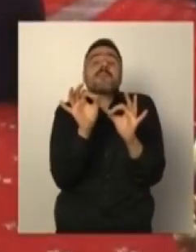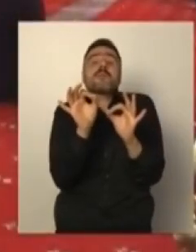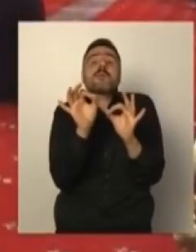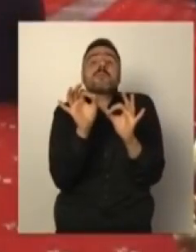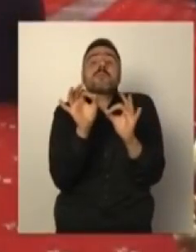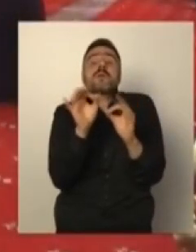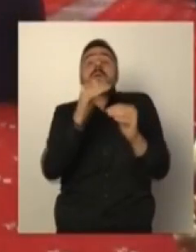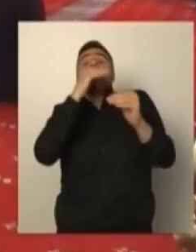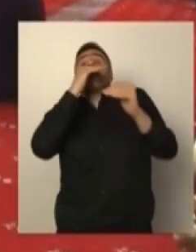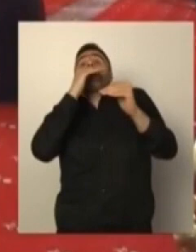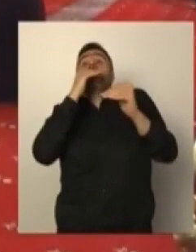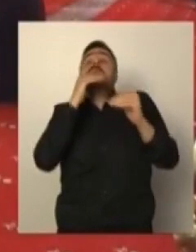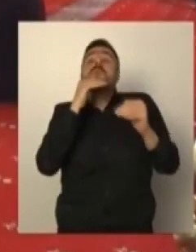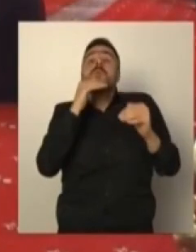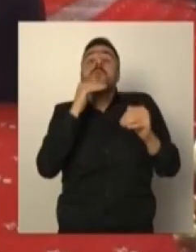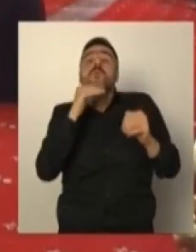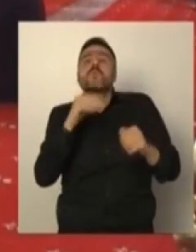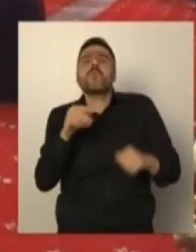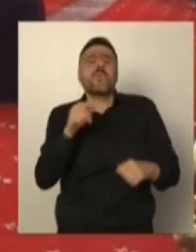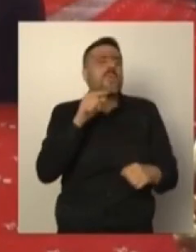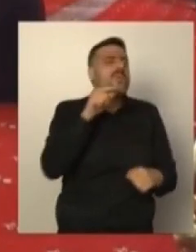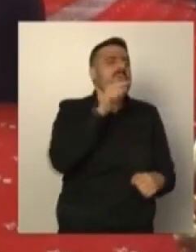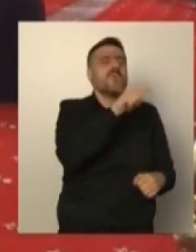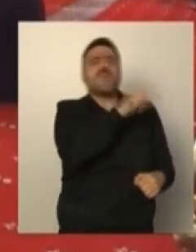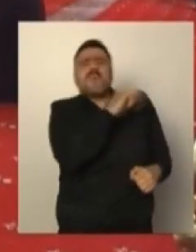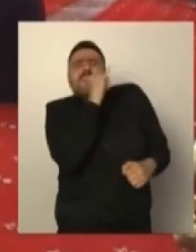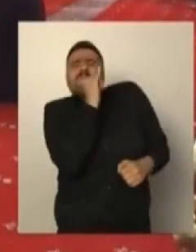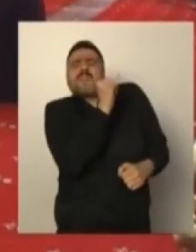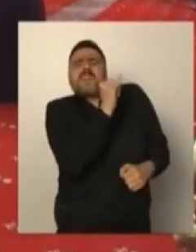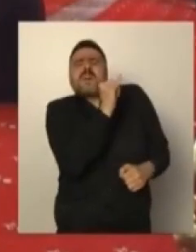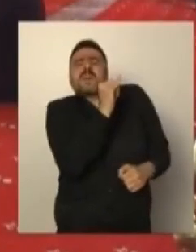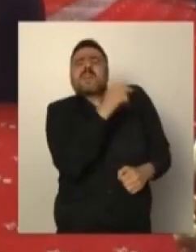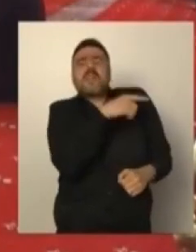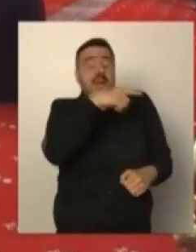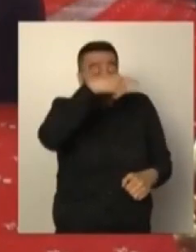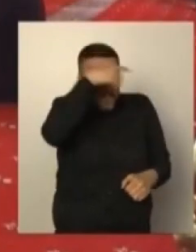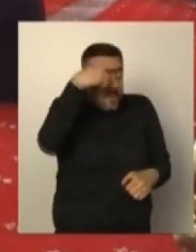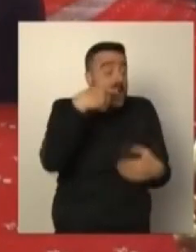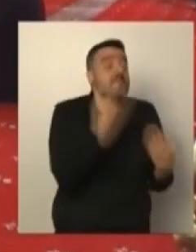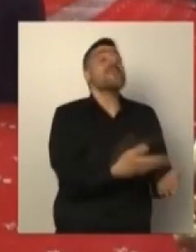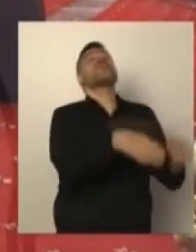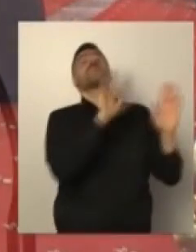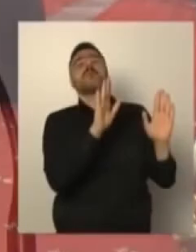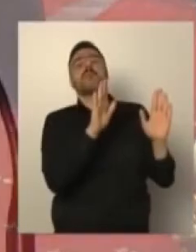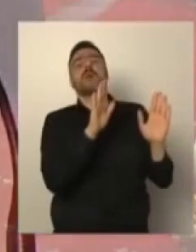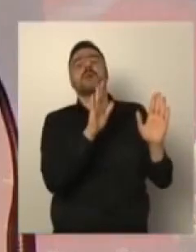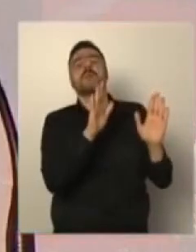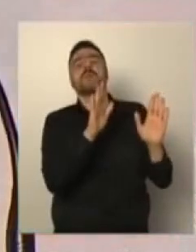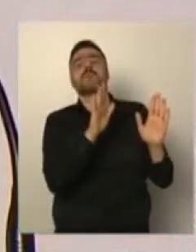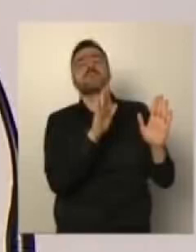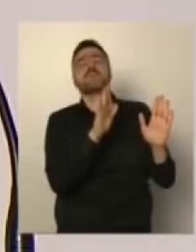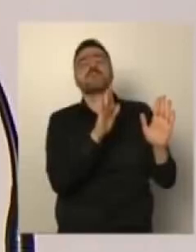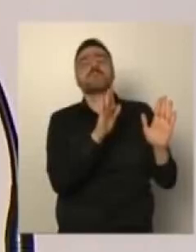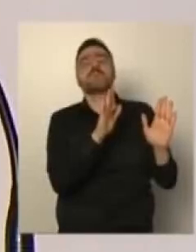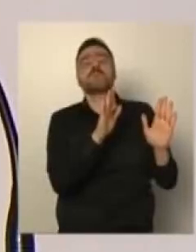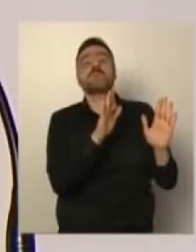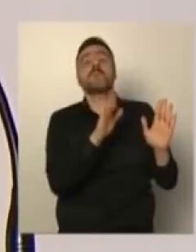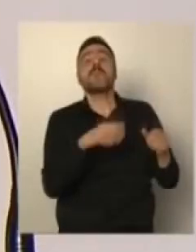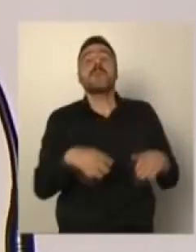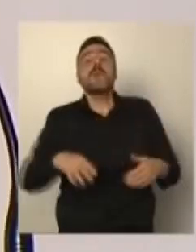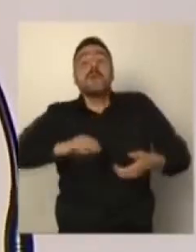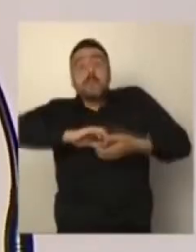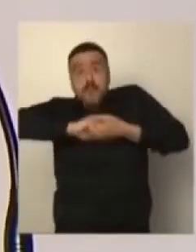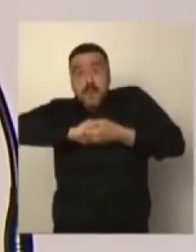millet varlığımıza kasteden hainlere fırsat verme ya Rabbi. Birlik ve